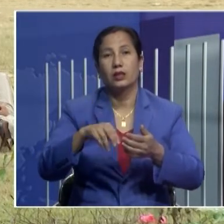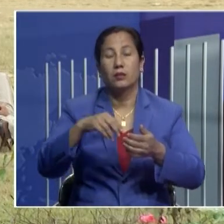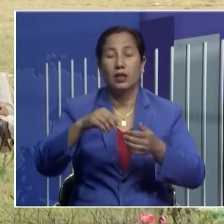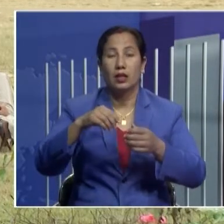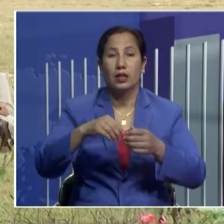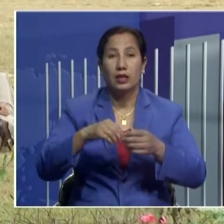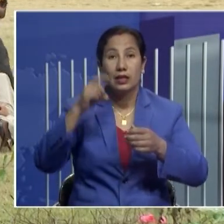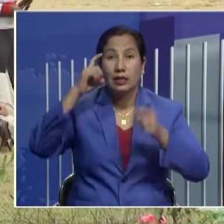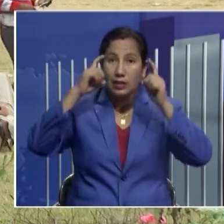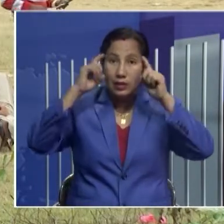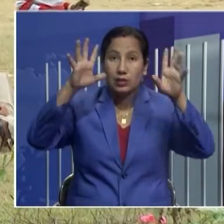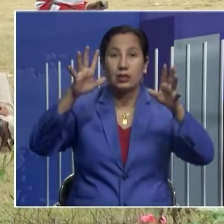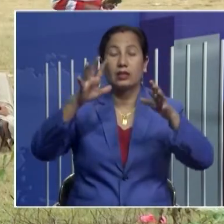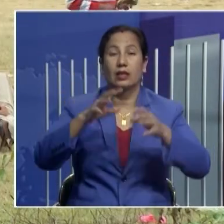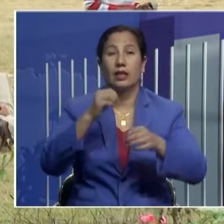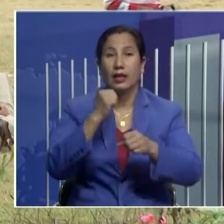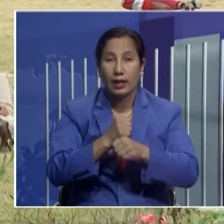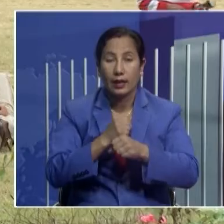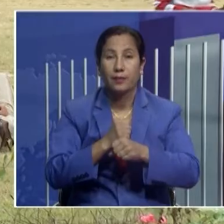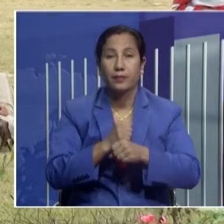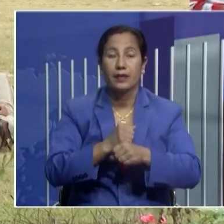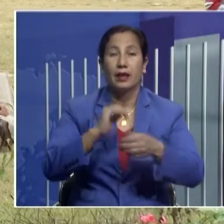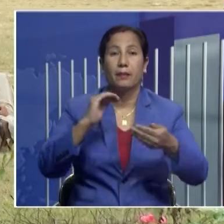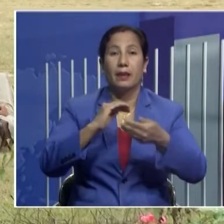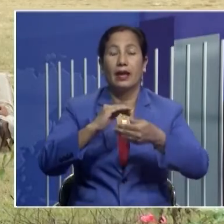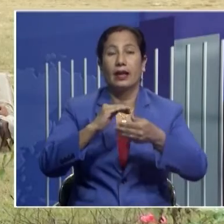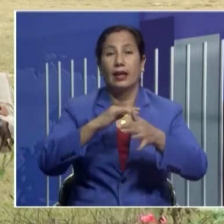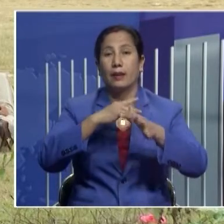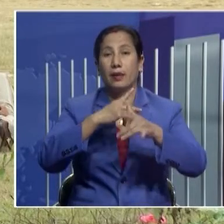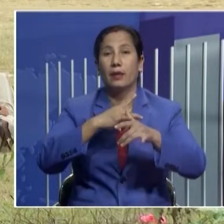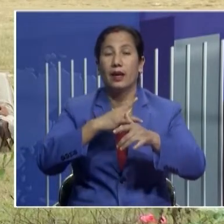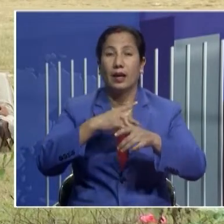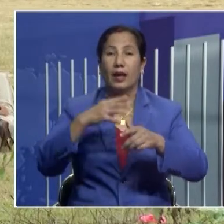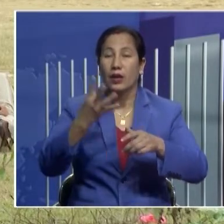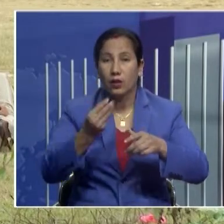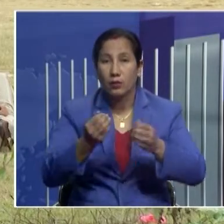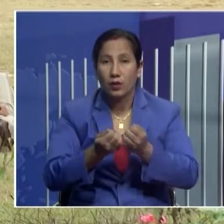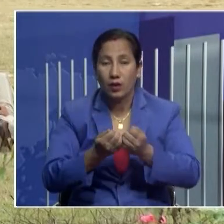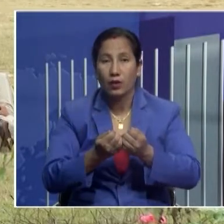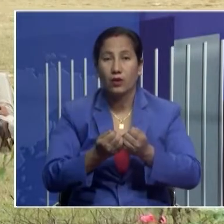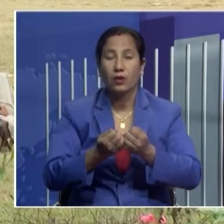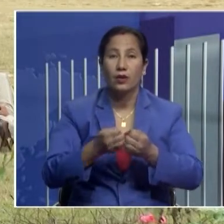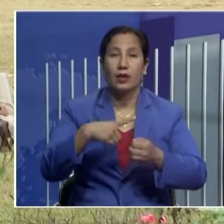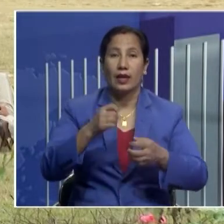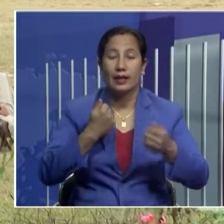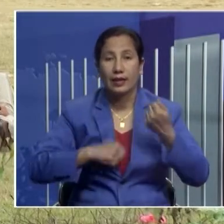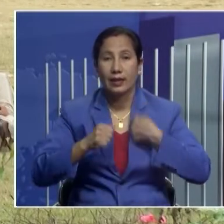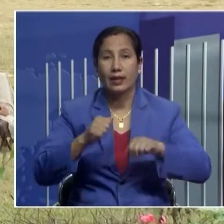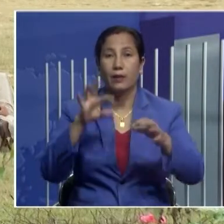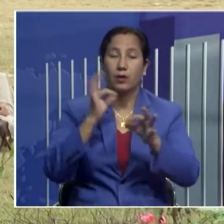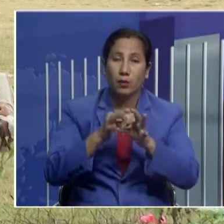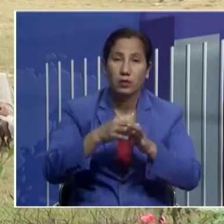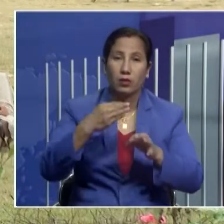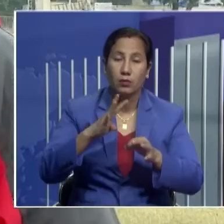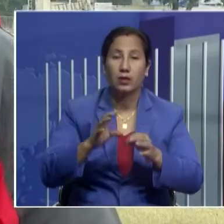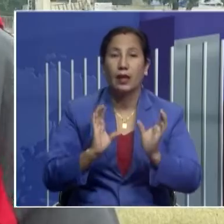सचेतनामूलक क्रियाकलाप यसैलाई टेकेर बालविवाह न्यूनीकरणकै लागि भनेर चाहिँ विभिन्न किसिमका सचेतनामूलक क्रियाकलापहरूको चाहिँ व्यवस्था हुनुपर्छ जस्तो